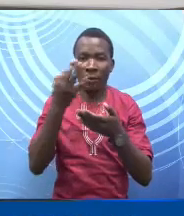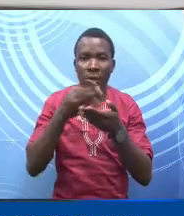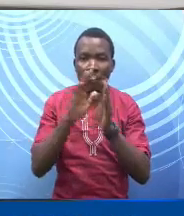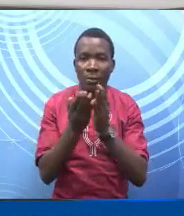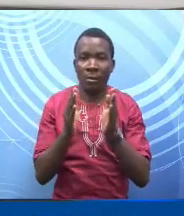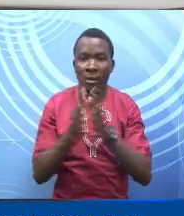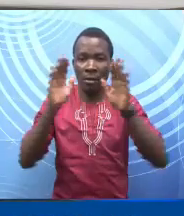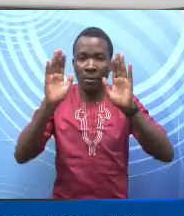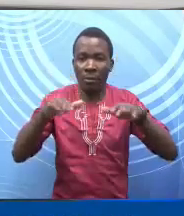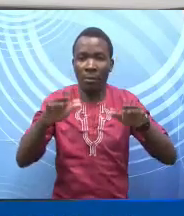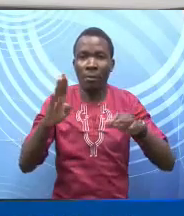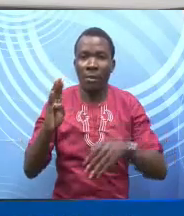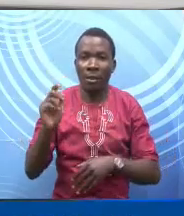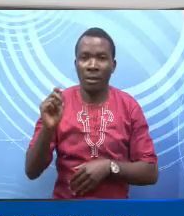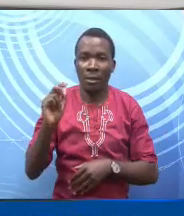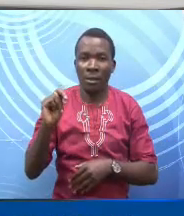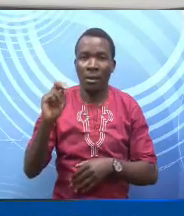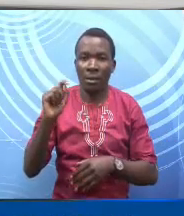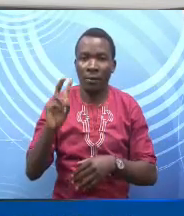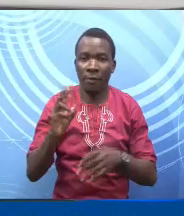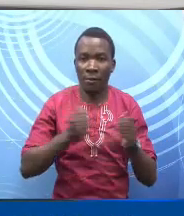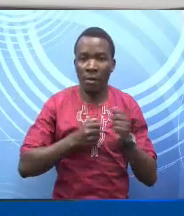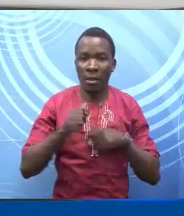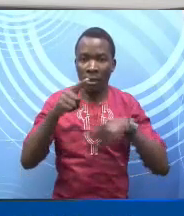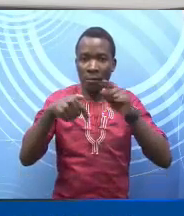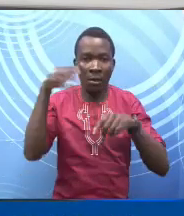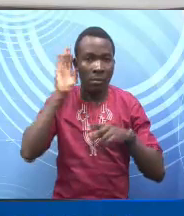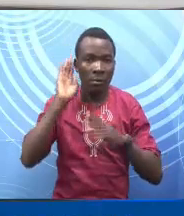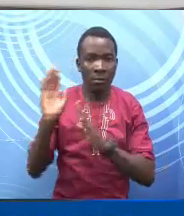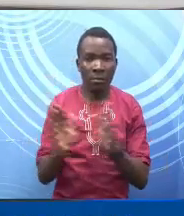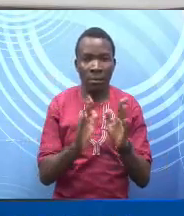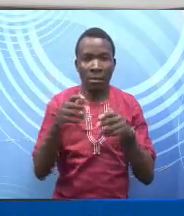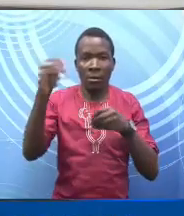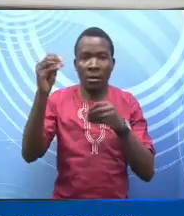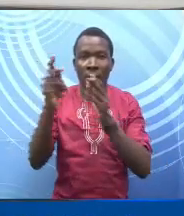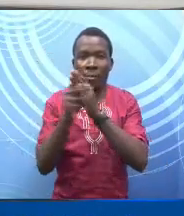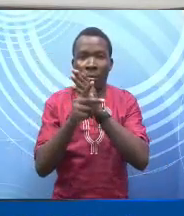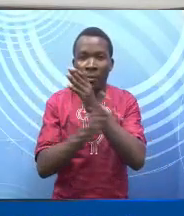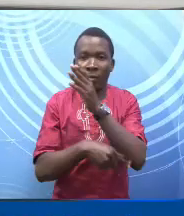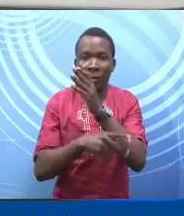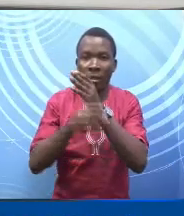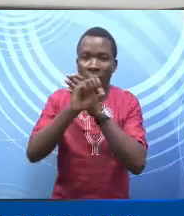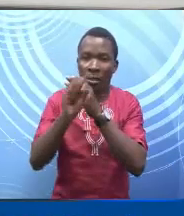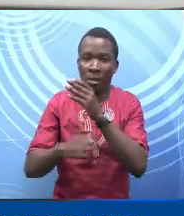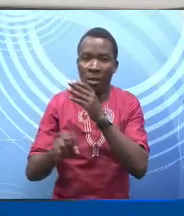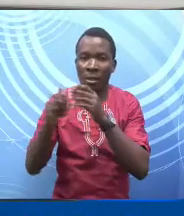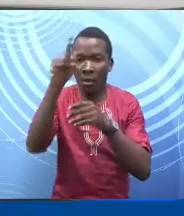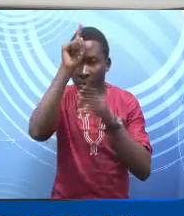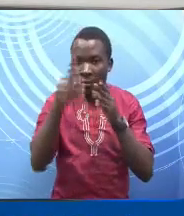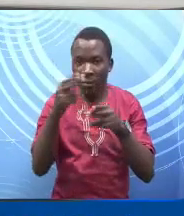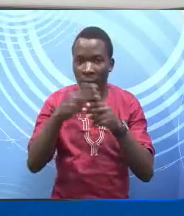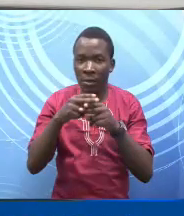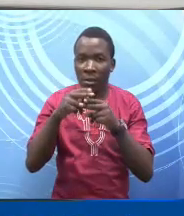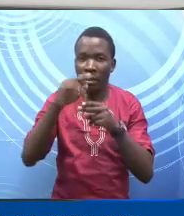ni BTN TV Rwanda. Hareka dukomeze n'andi makuru twabateguriye twerekeza mu ntara y'Amajyepfo, aho umuturage witwa